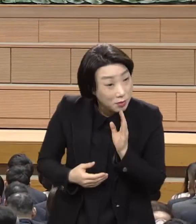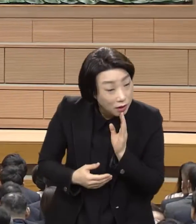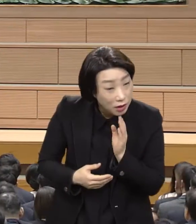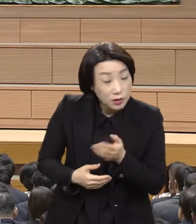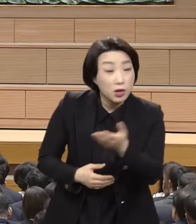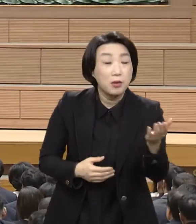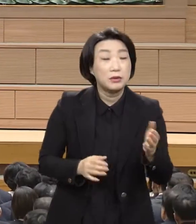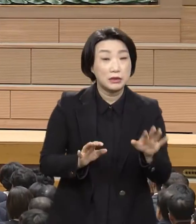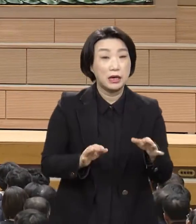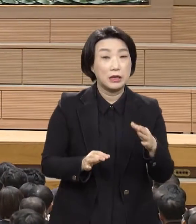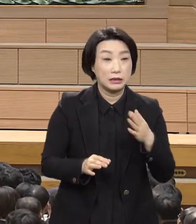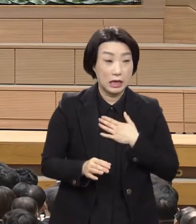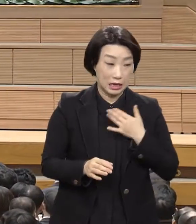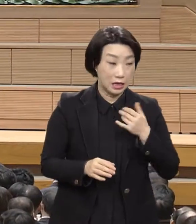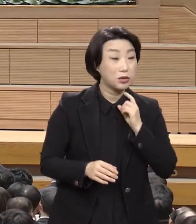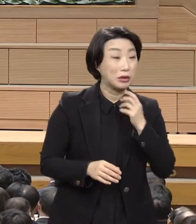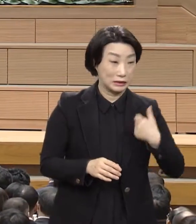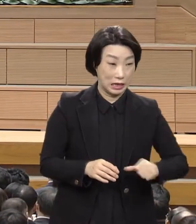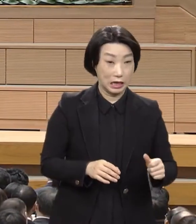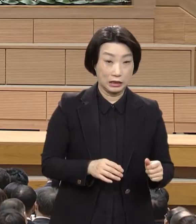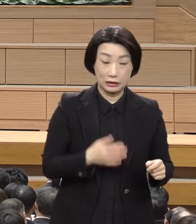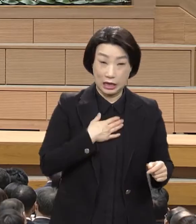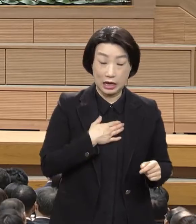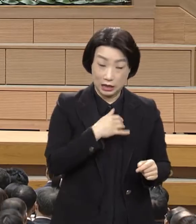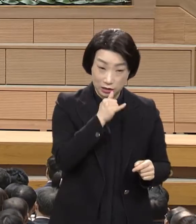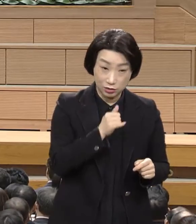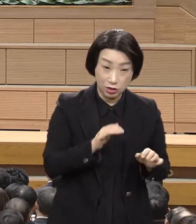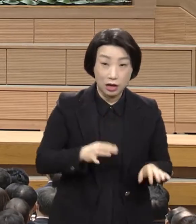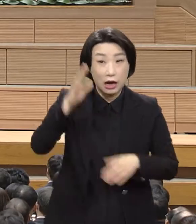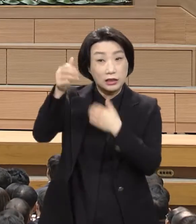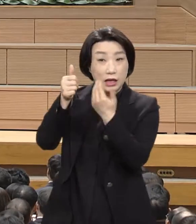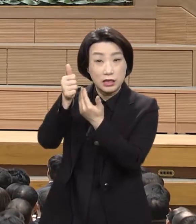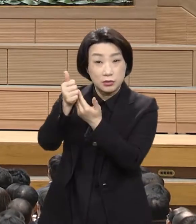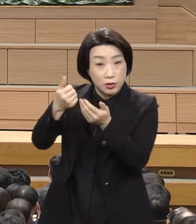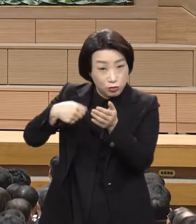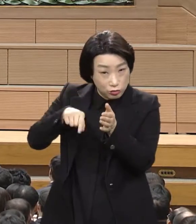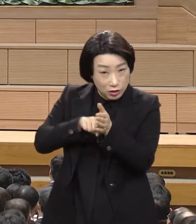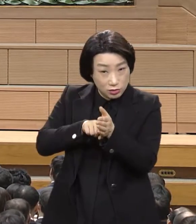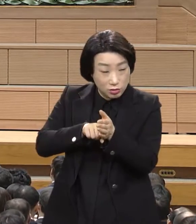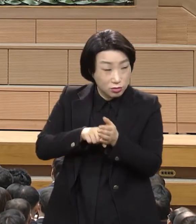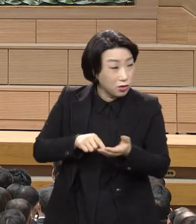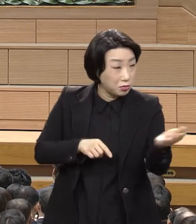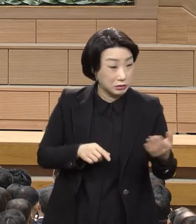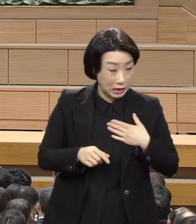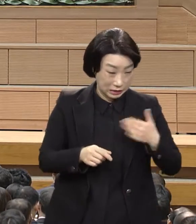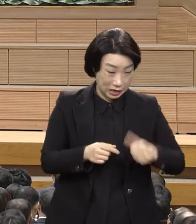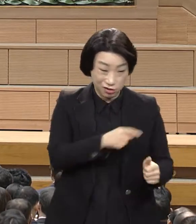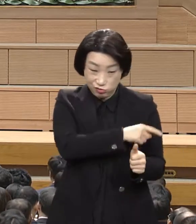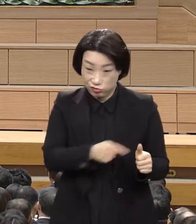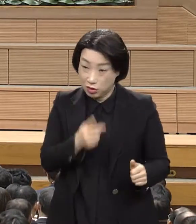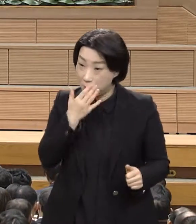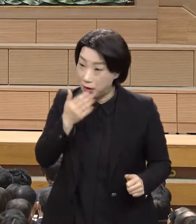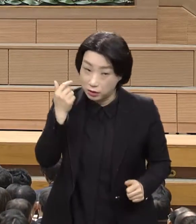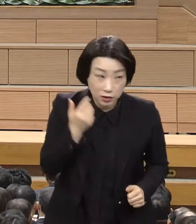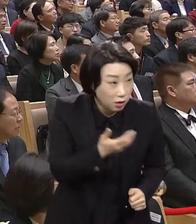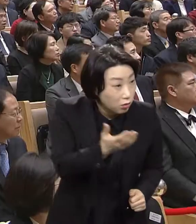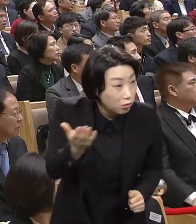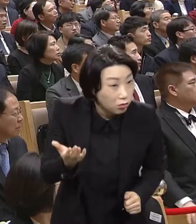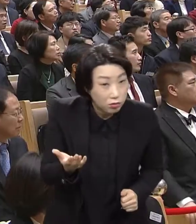만약에 독생자가 있어서 하나님을 위해서 죽인다면 죽일 수